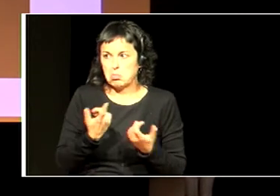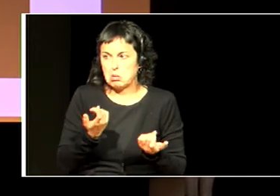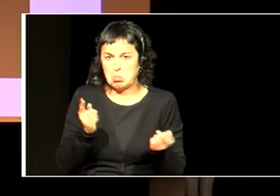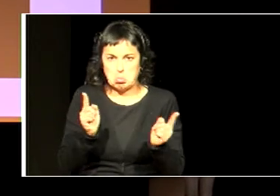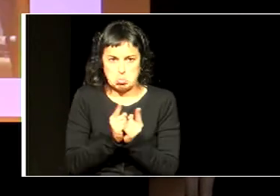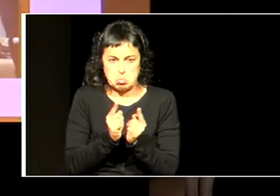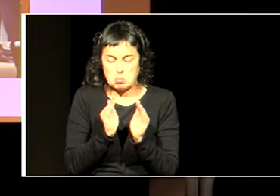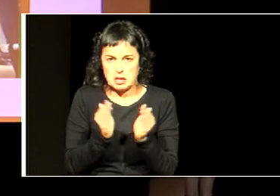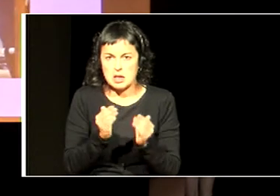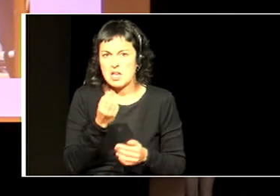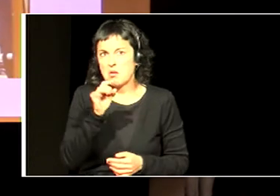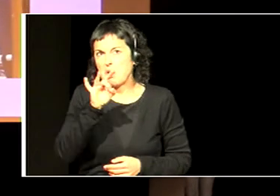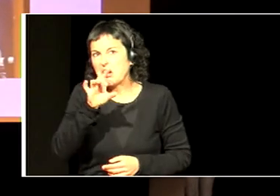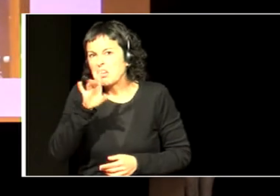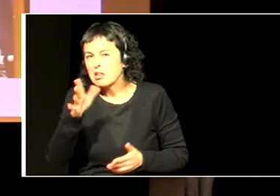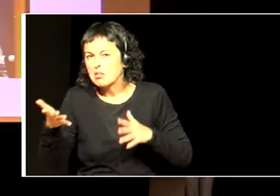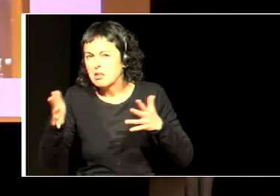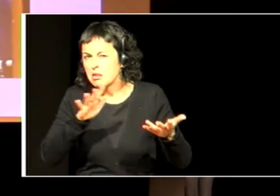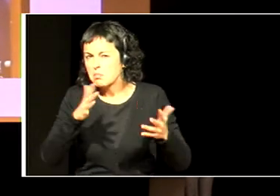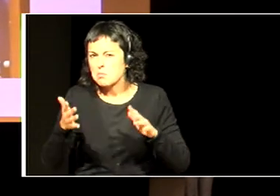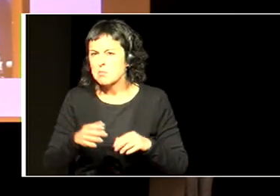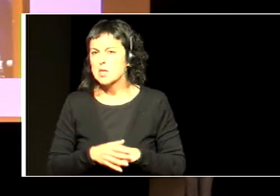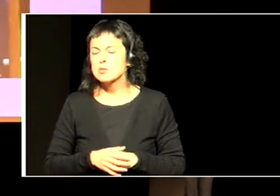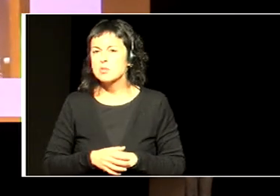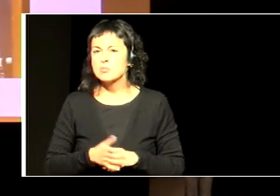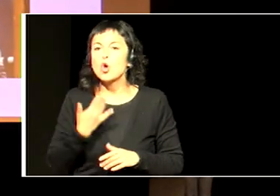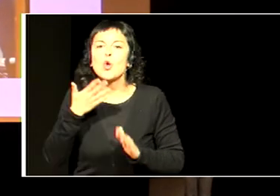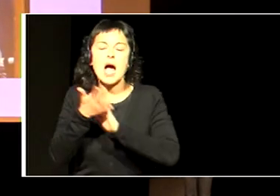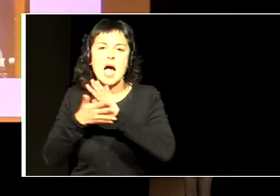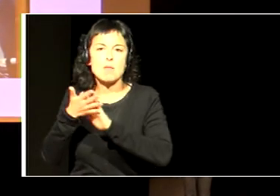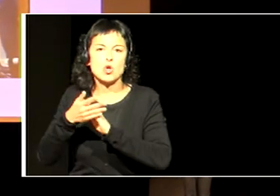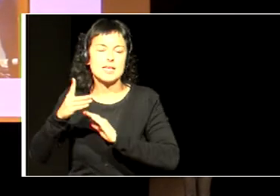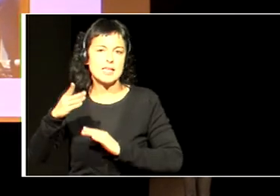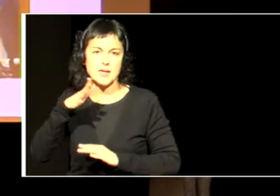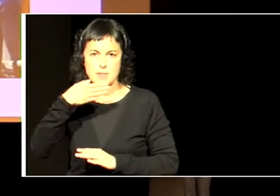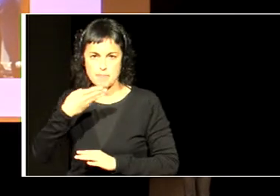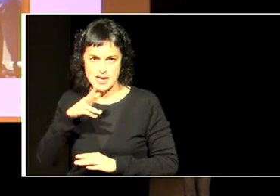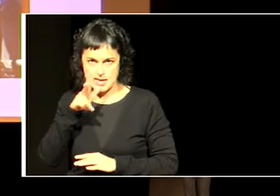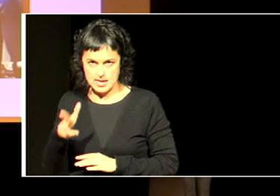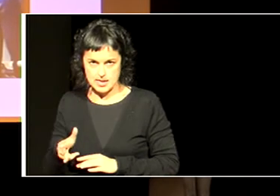bakarrik. Bueno, ari naiz esaten debeatzen, adibidez, debeatzen